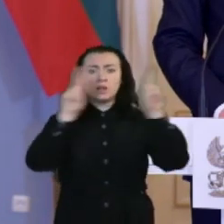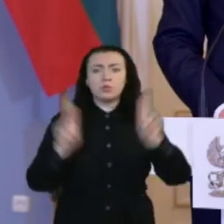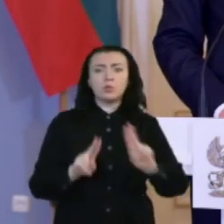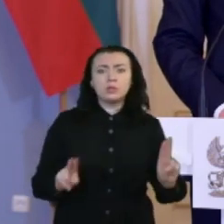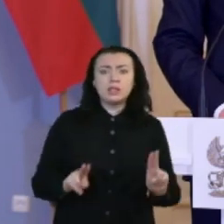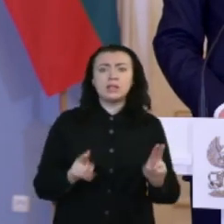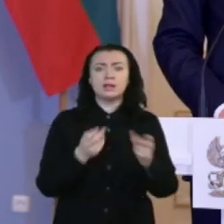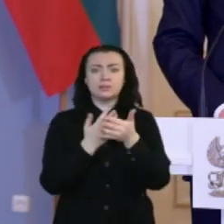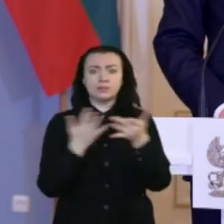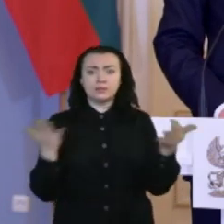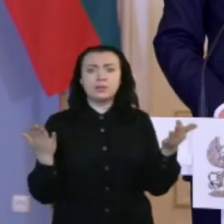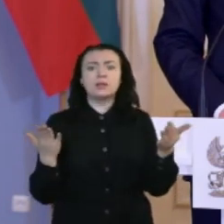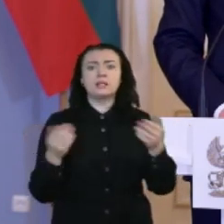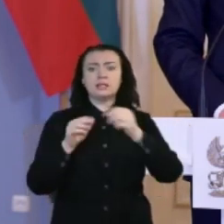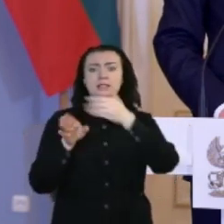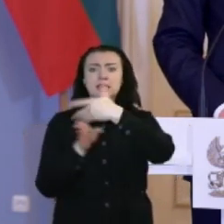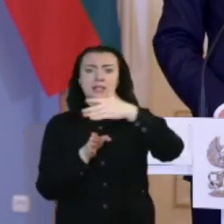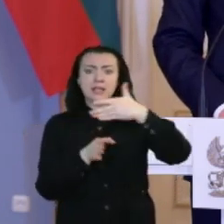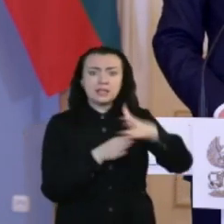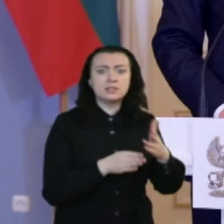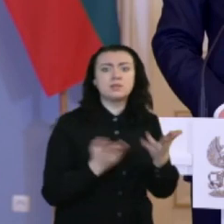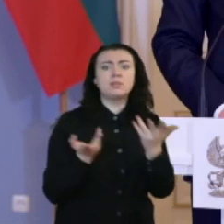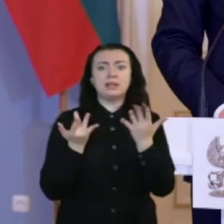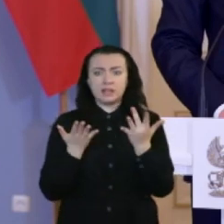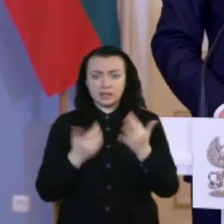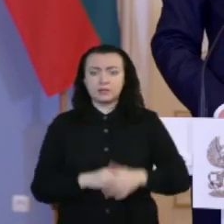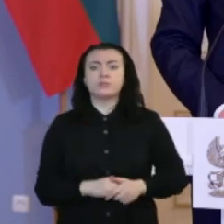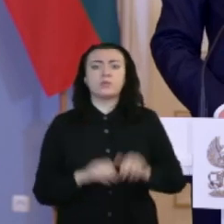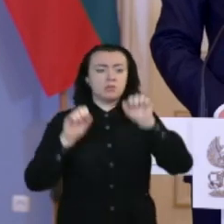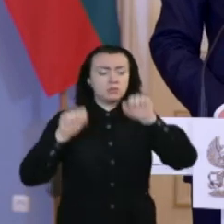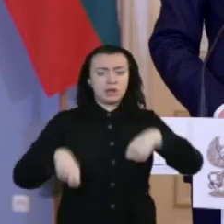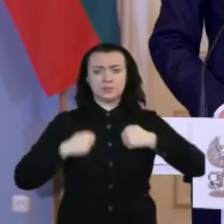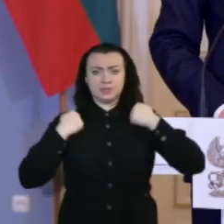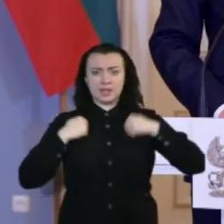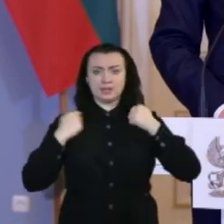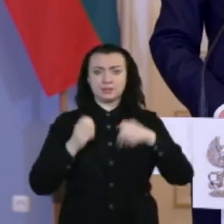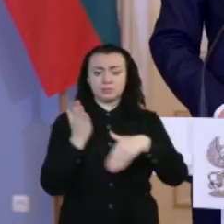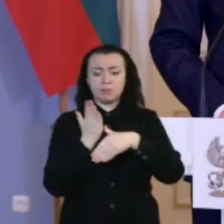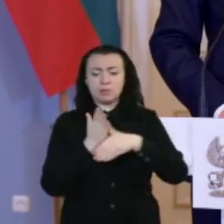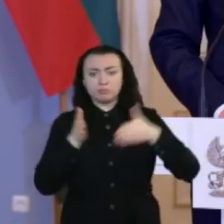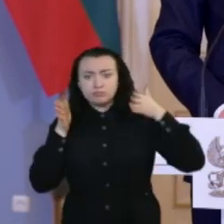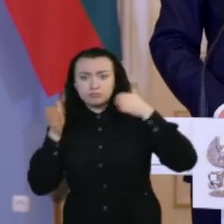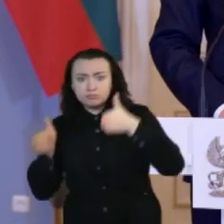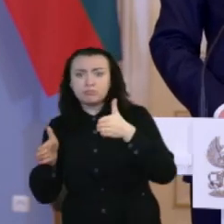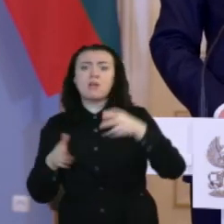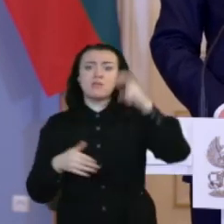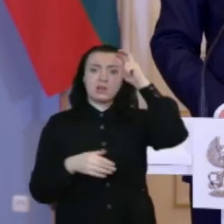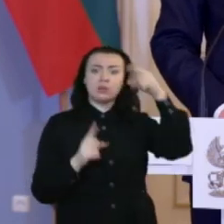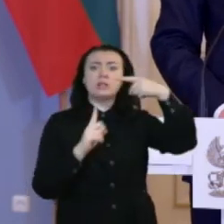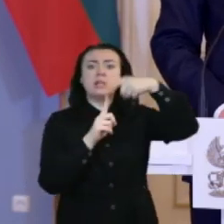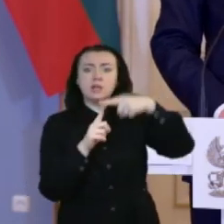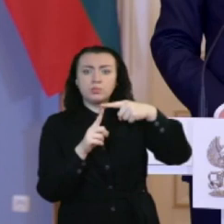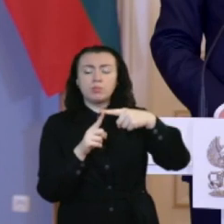ją skirsime tiek, kiek tai galime padaryti. Apie tai šiandien daug kalbėjome Valstybės gynimo